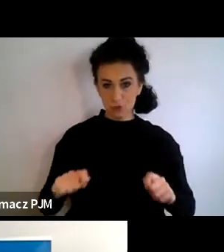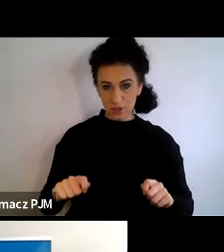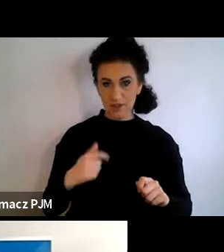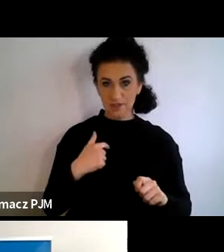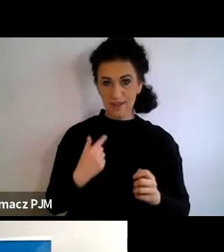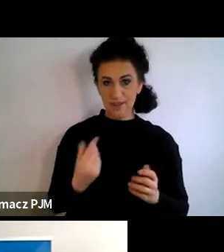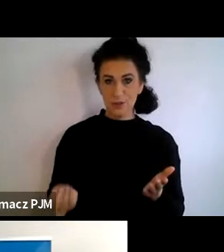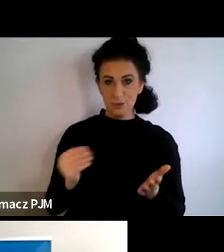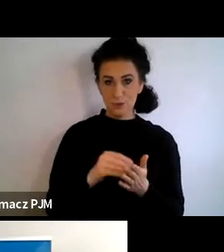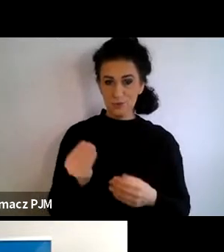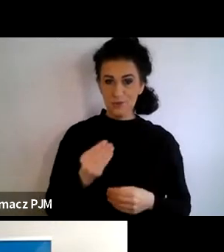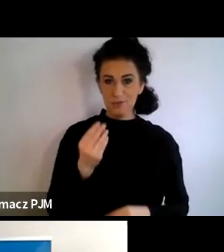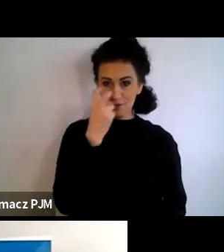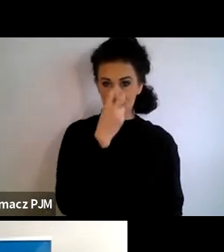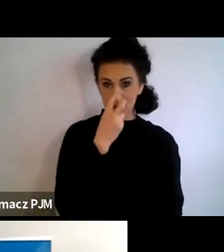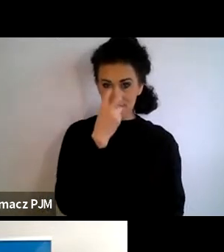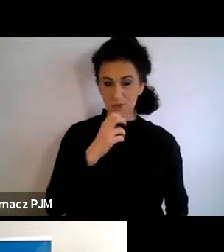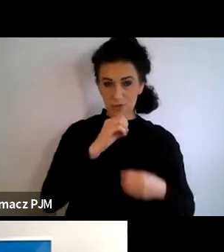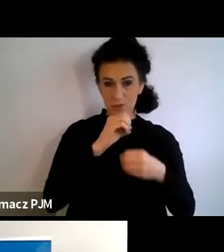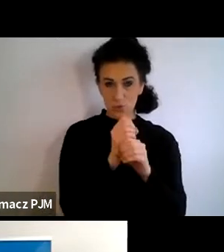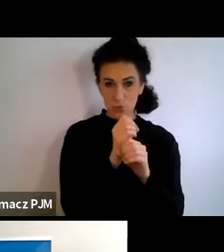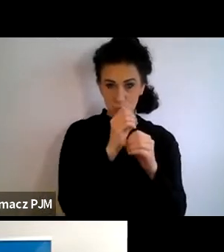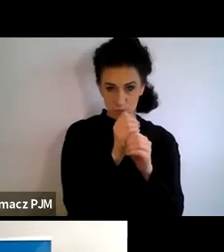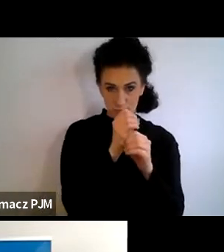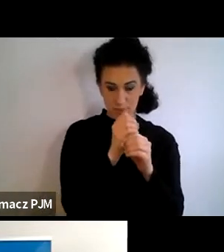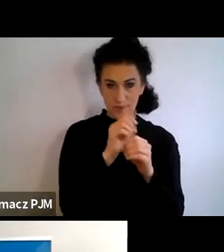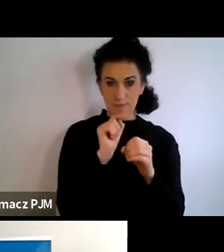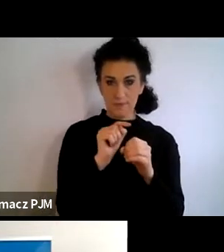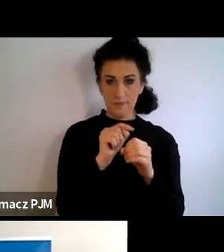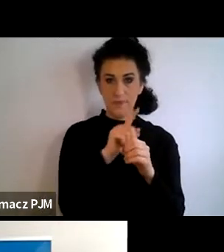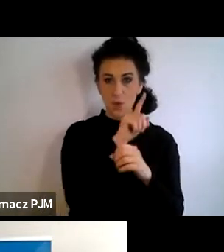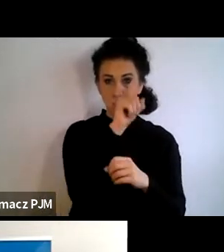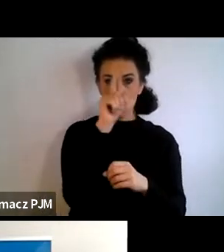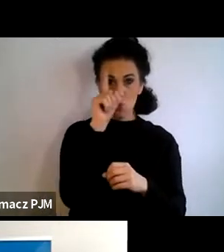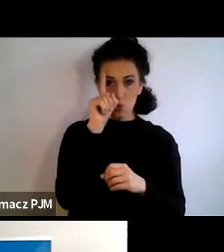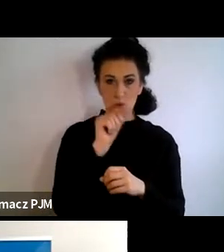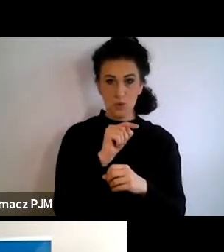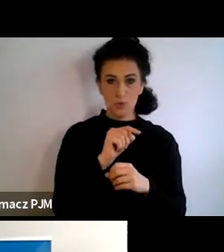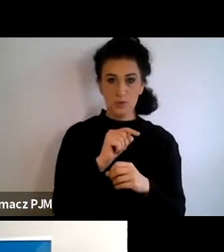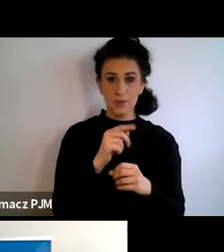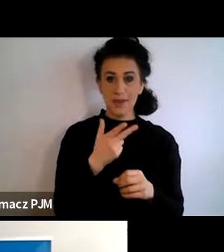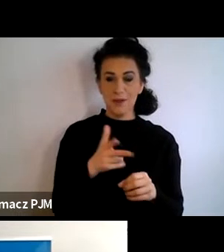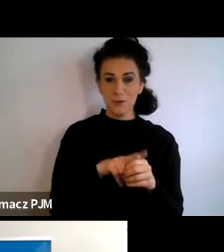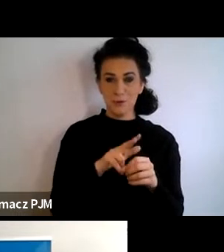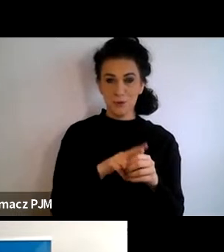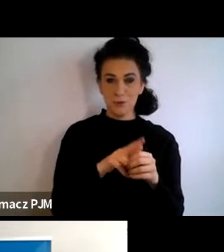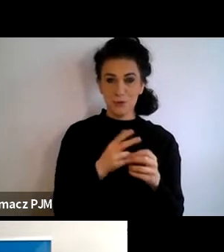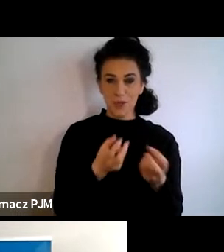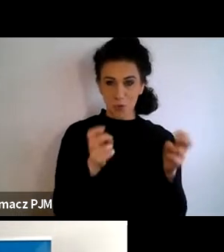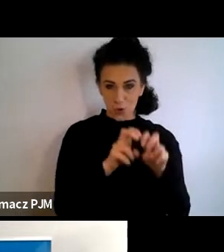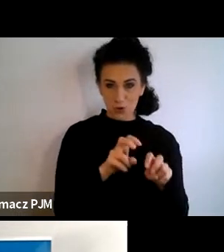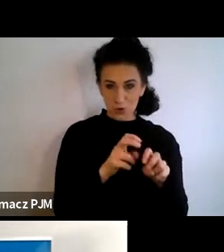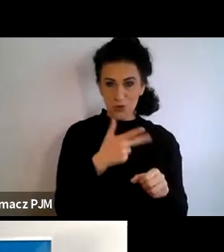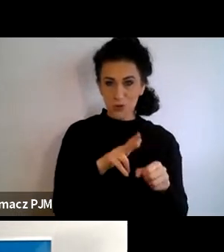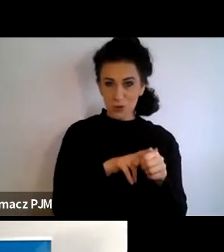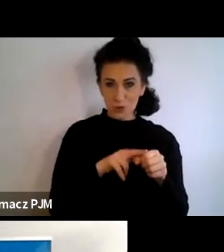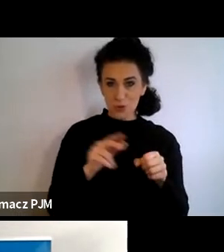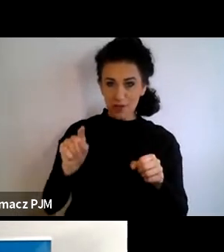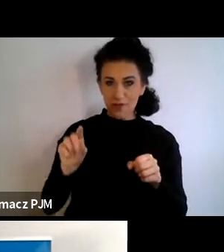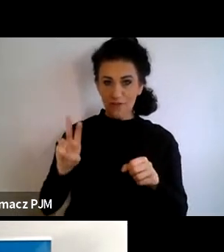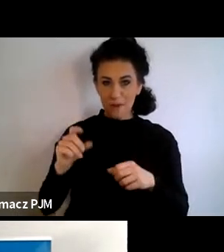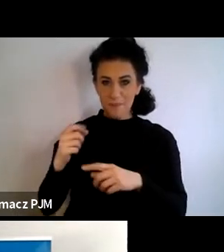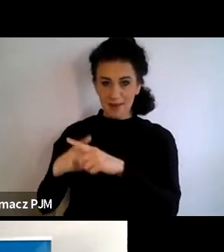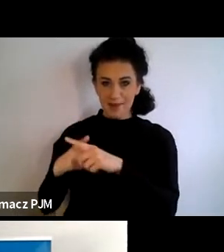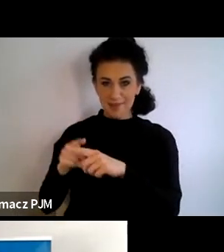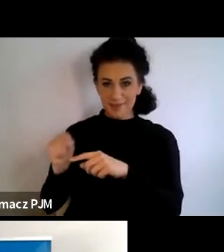dorzucę jeszcze taką ciekawostkę, że Zoom został stworzony przez ludzi, którzy odeszli z WebExa, więc najwyraźniej wyciągnęli wnioski i zrobili